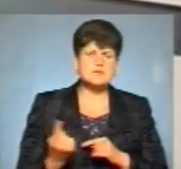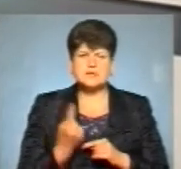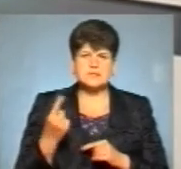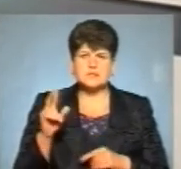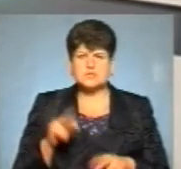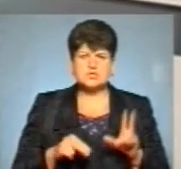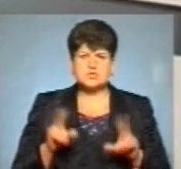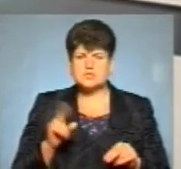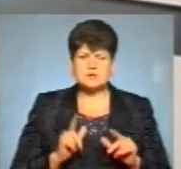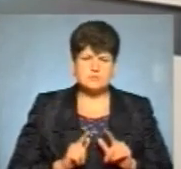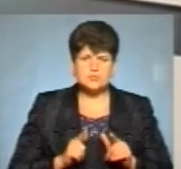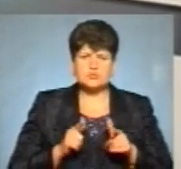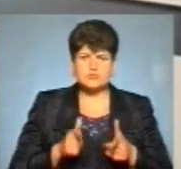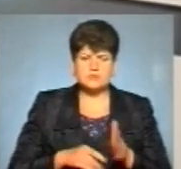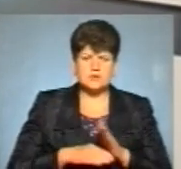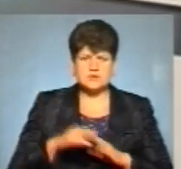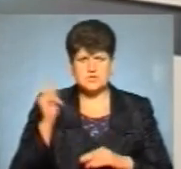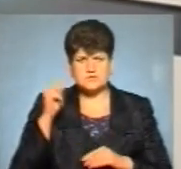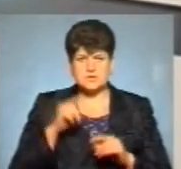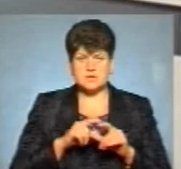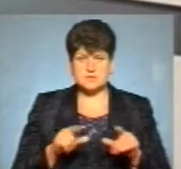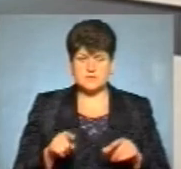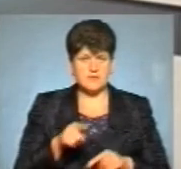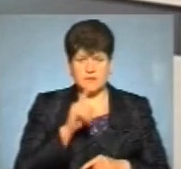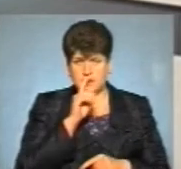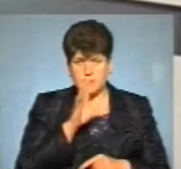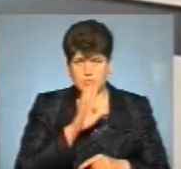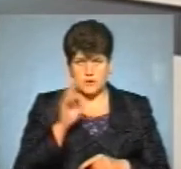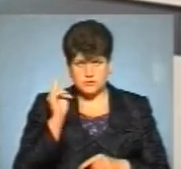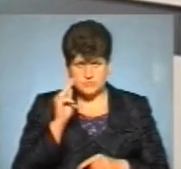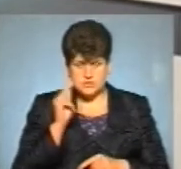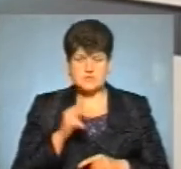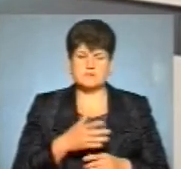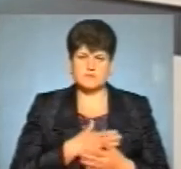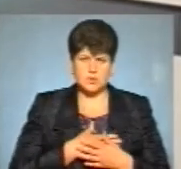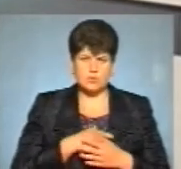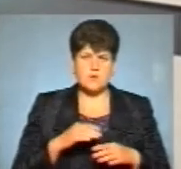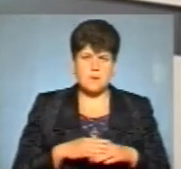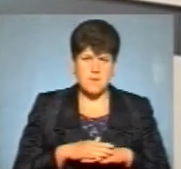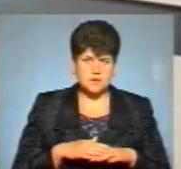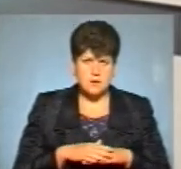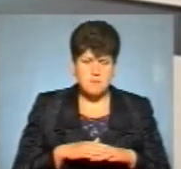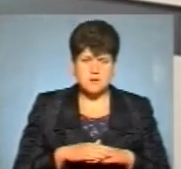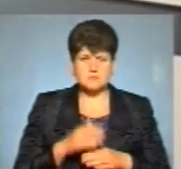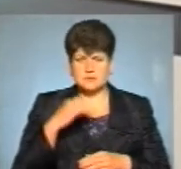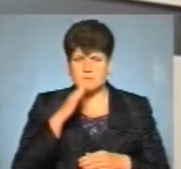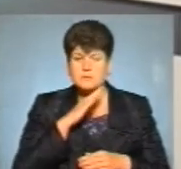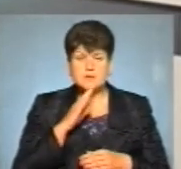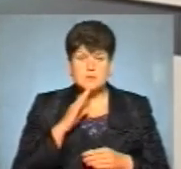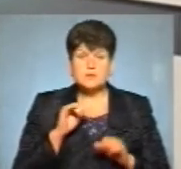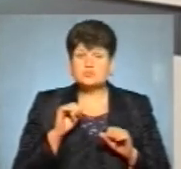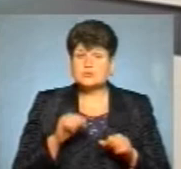шанс вступити у вищий навчальний заклад. Він непогано вчиться, він любить математику, але батьки